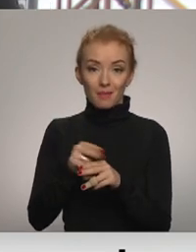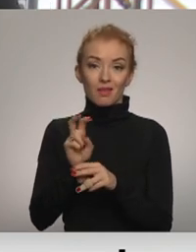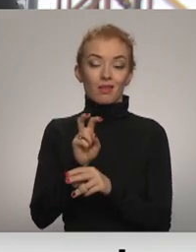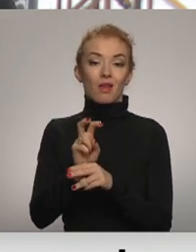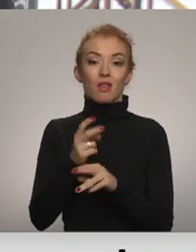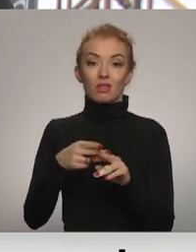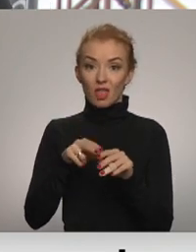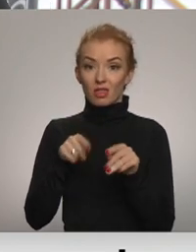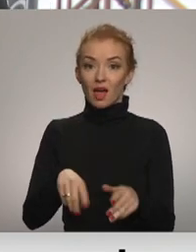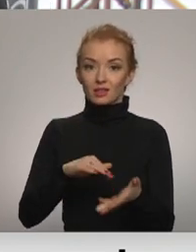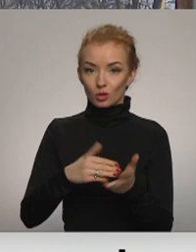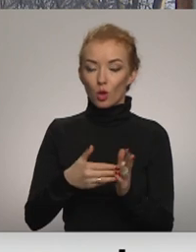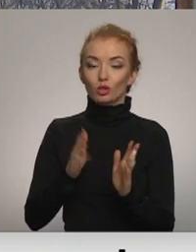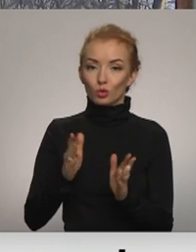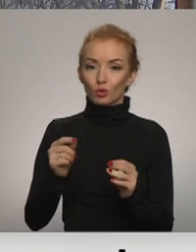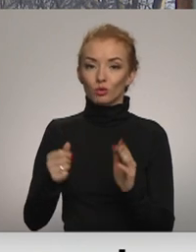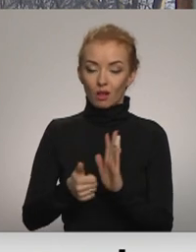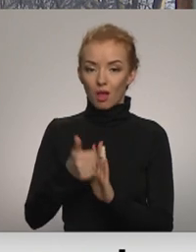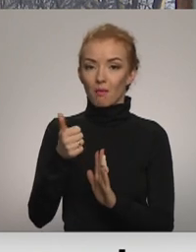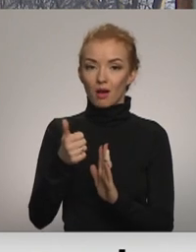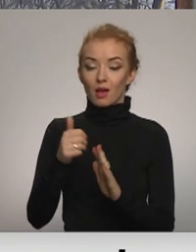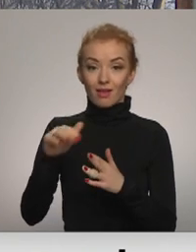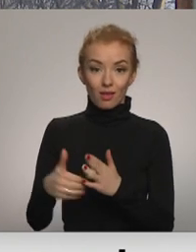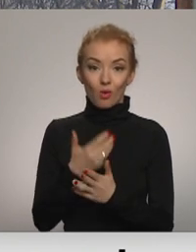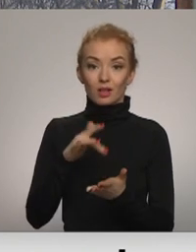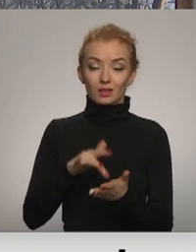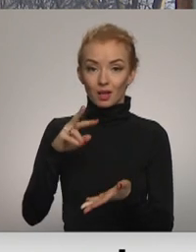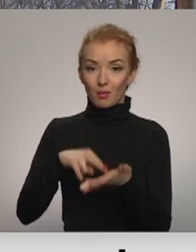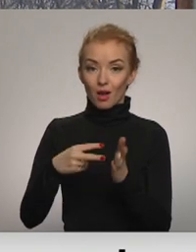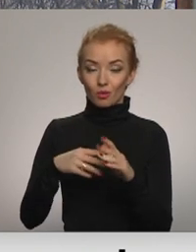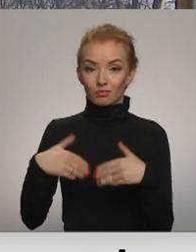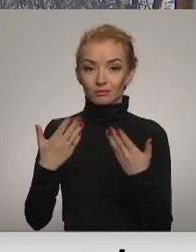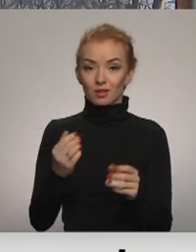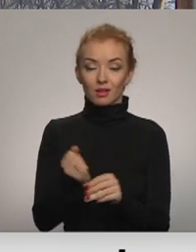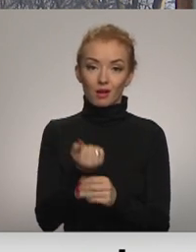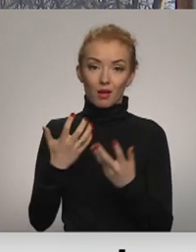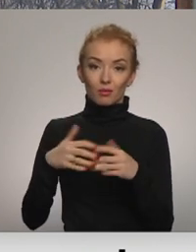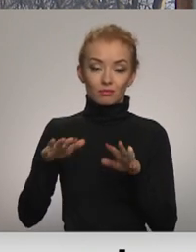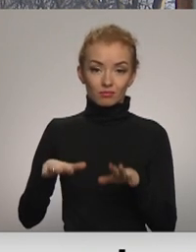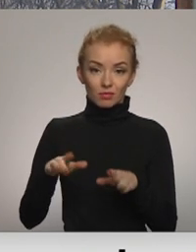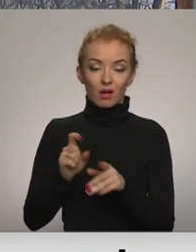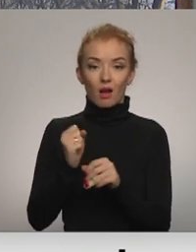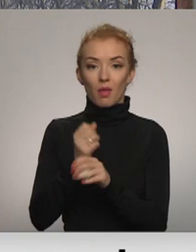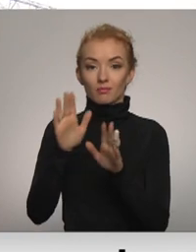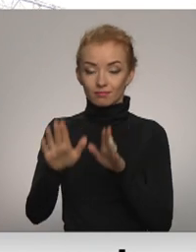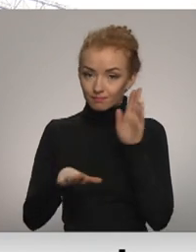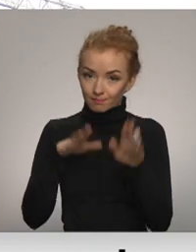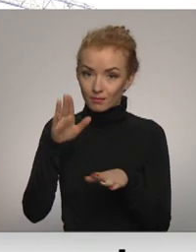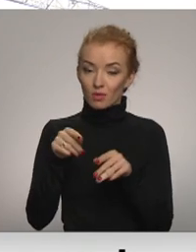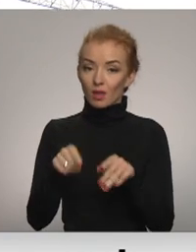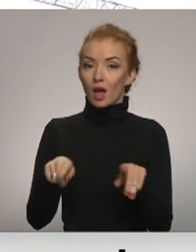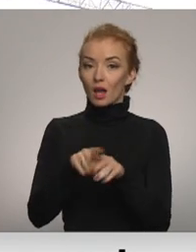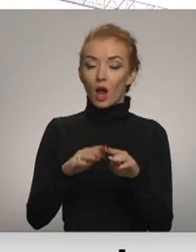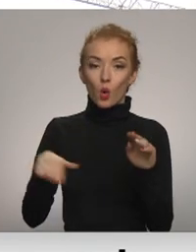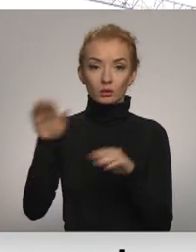Tad droši vien, ka tā situācija būtu vieglāka. Jaunajā centrā plānots sniegt gan ambulatoro, gan stacionāro palīdzību. Te būs